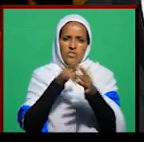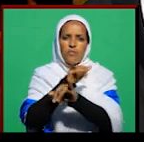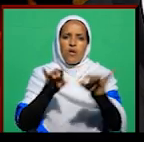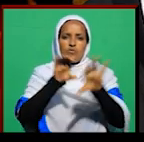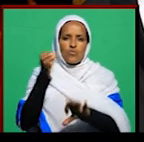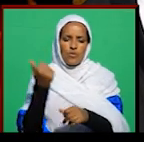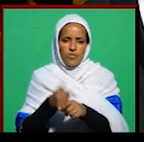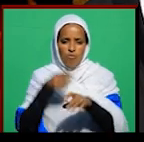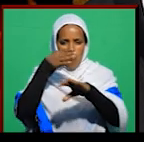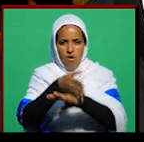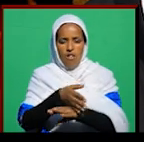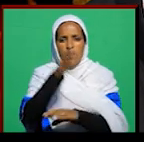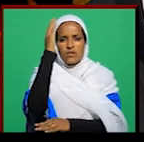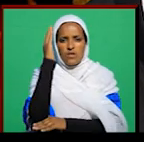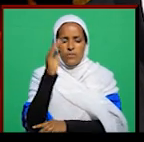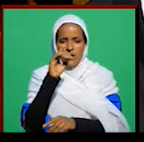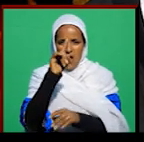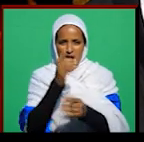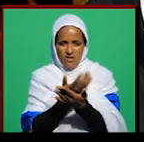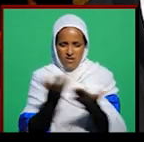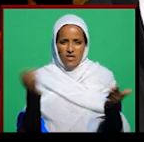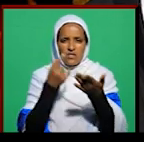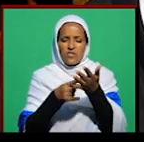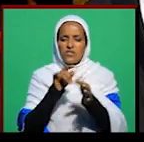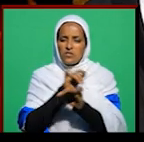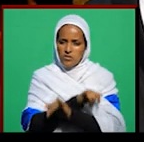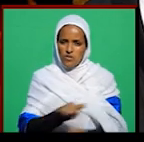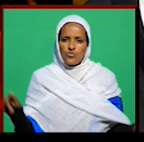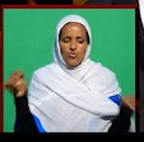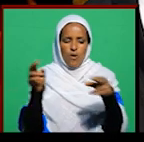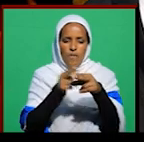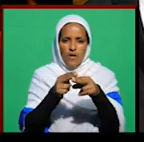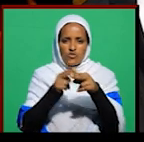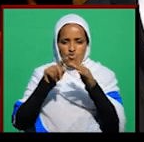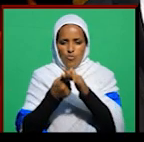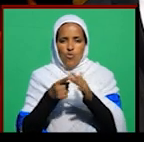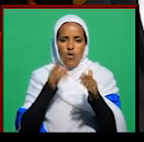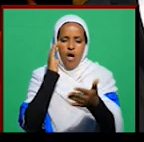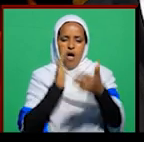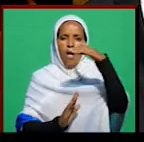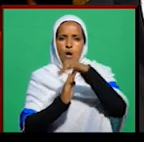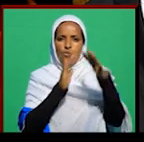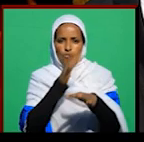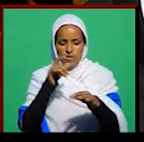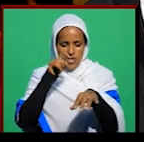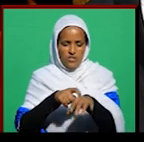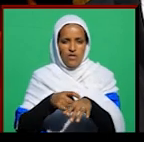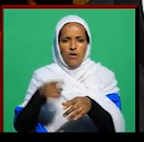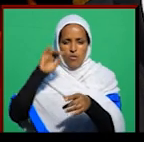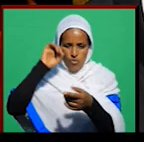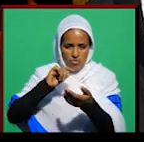ያደርጉ ነበረ። በኋላ እንዲያውም እግዚአብሔር አንድን ነገር እንዲሁ በአጭር ጀምሮ አይተውም ና ከጊዜ ወደ